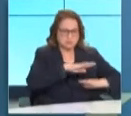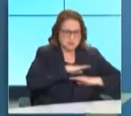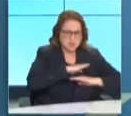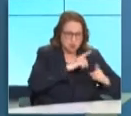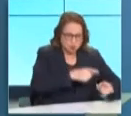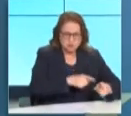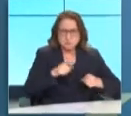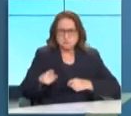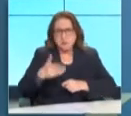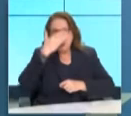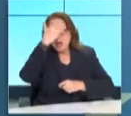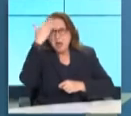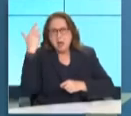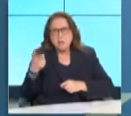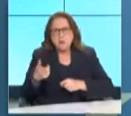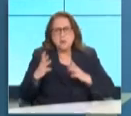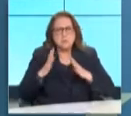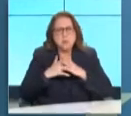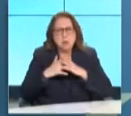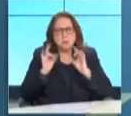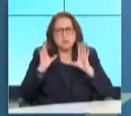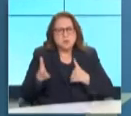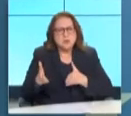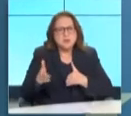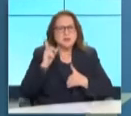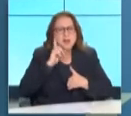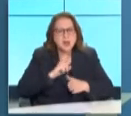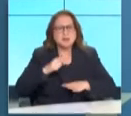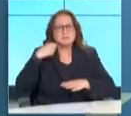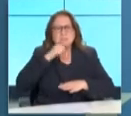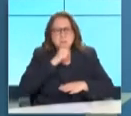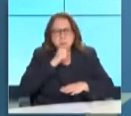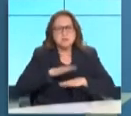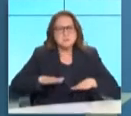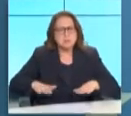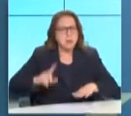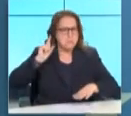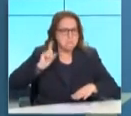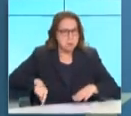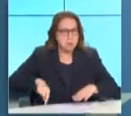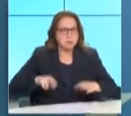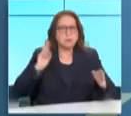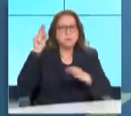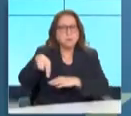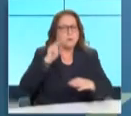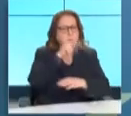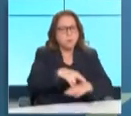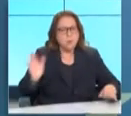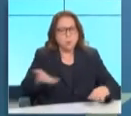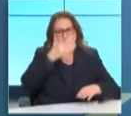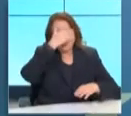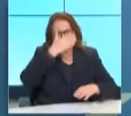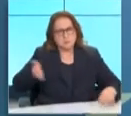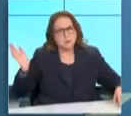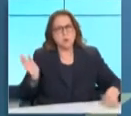στα συμπεράσματα του Ευρωπαϊκού Συμβουλίου μια ρητή αναφορά στην